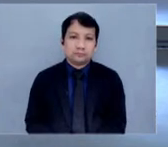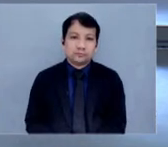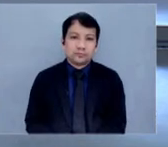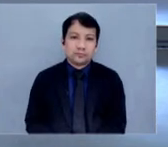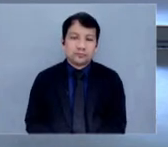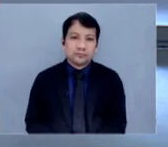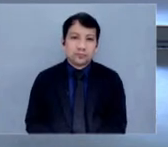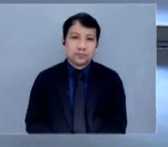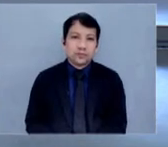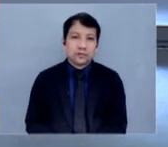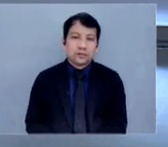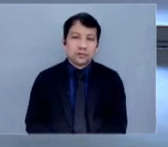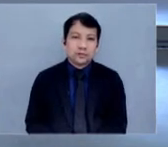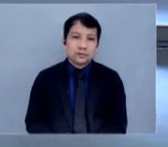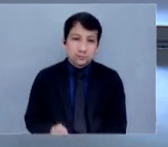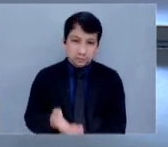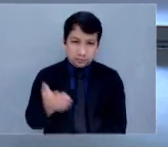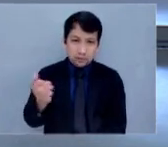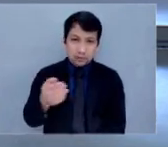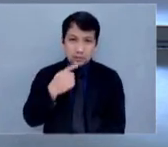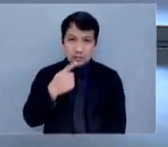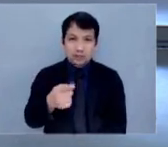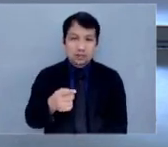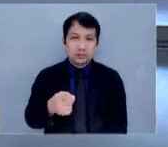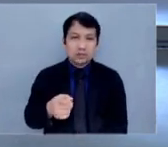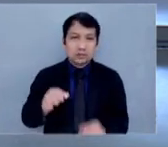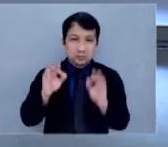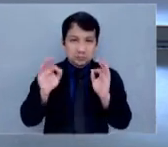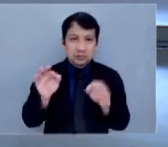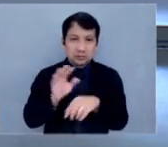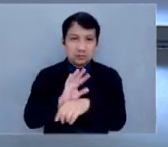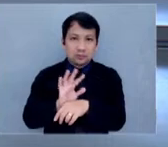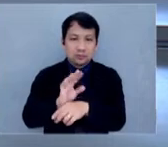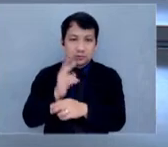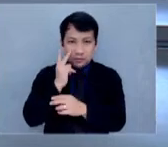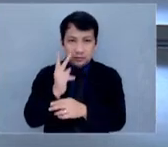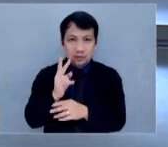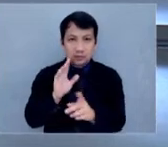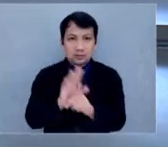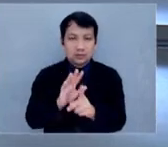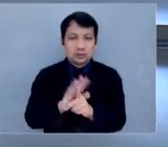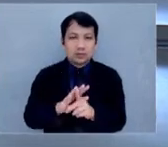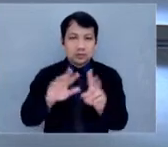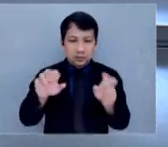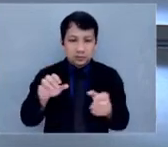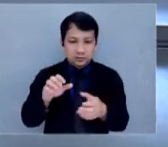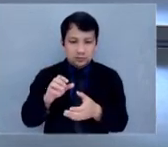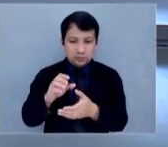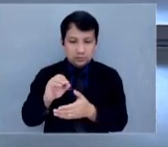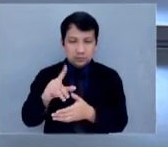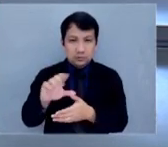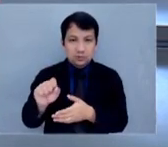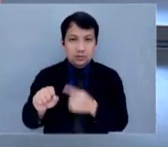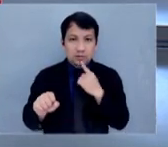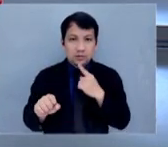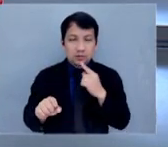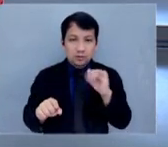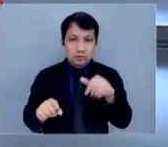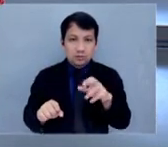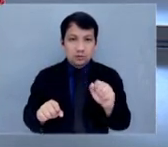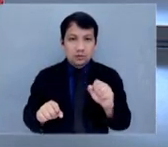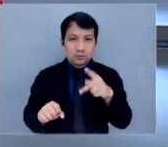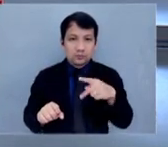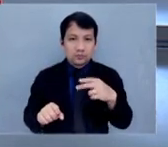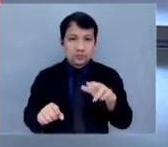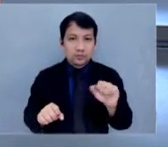Mga kapatid, eto na nga, all set na para muling magpabilib si Oscar award-winning actor Joaquin Phoenix bilang